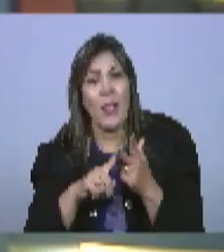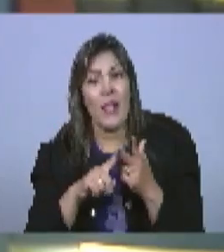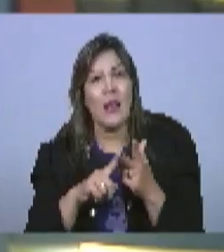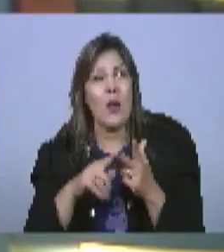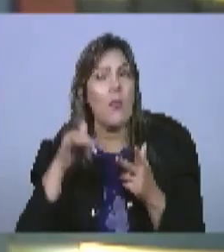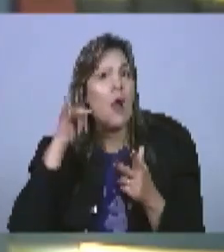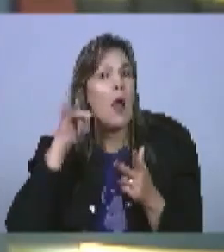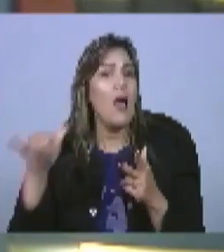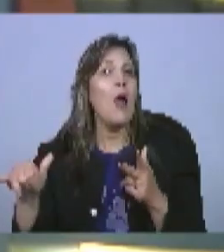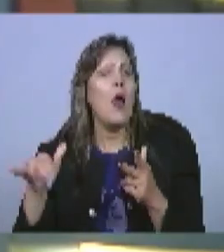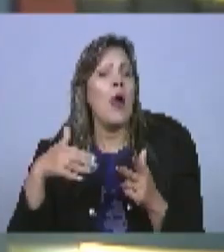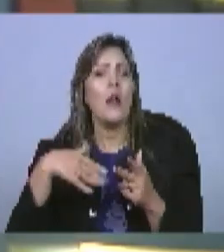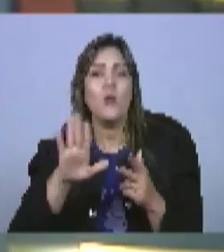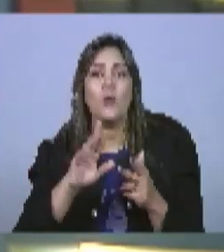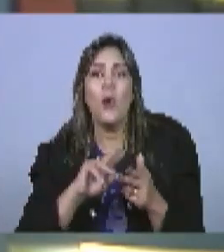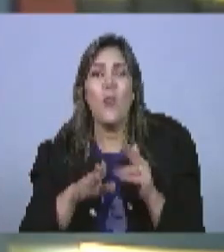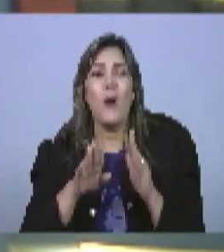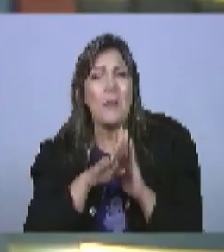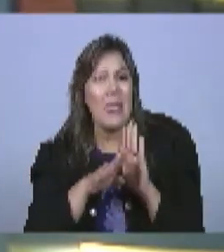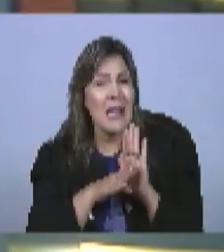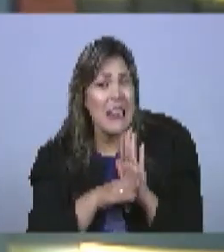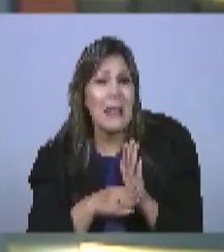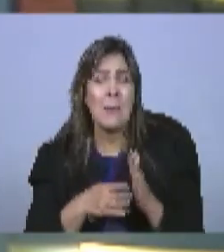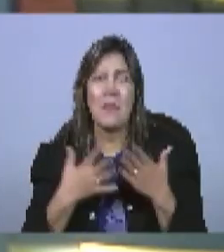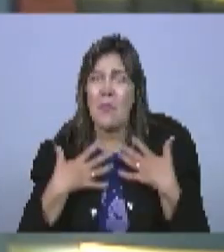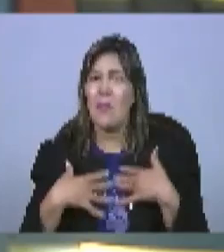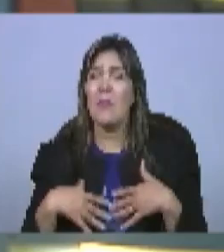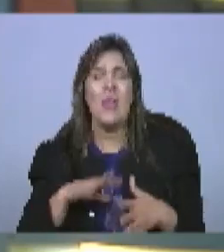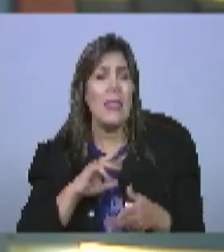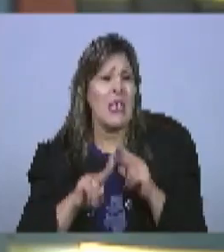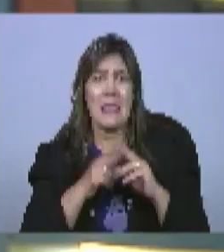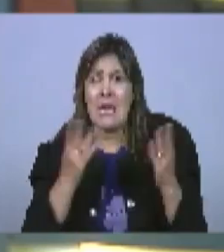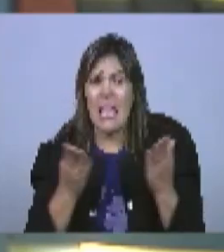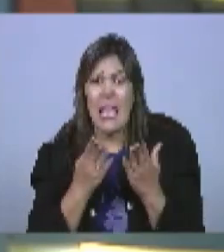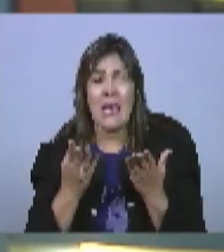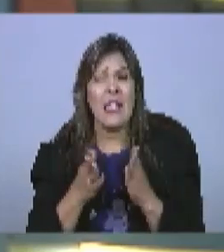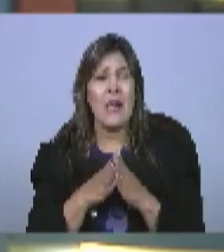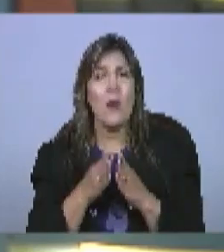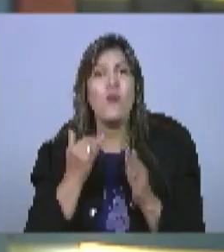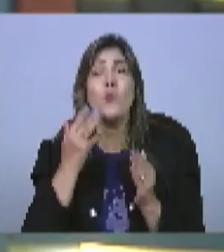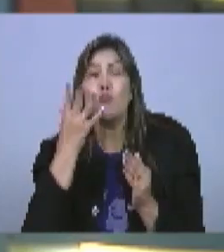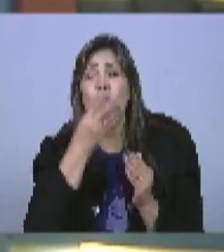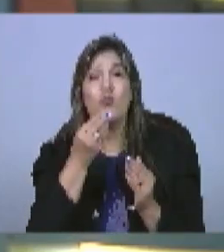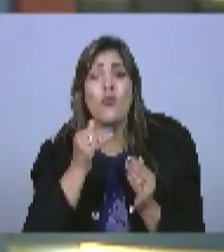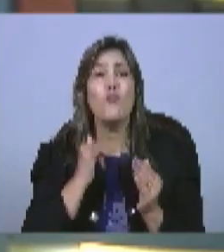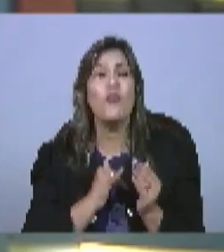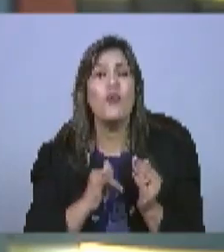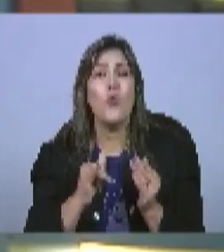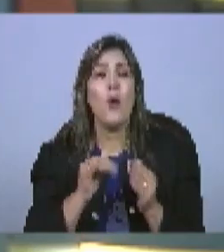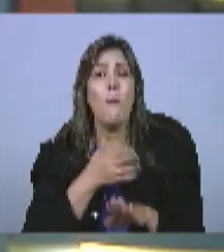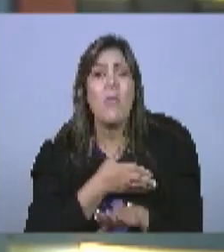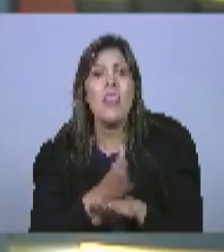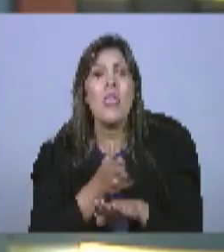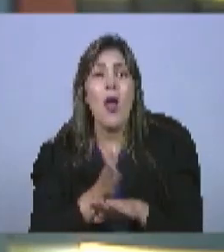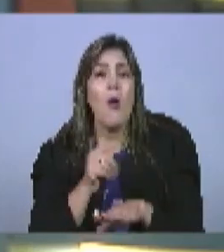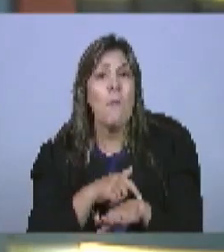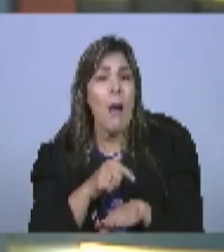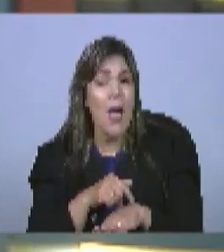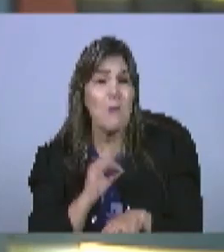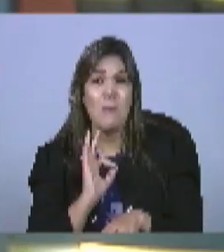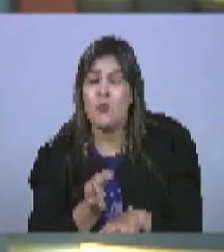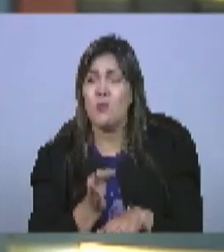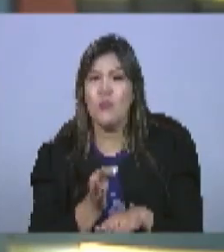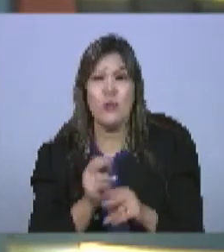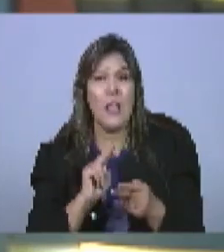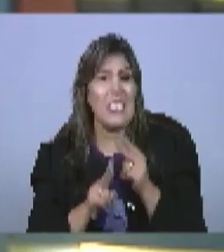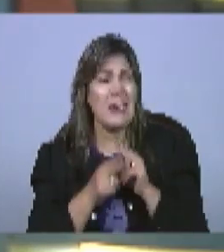بطبعه يعني لا بيعرف يرتب احواله ولا شؤونه وتلاقيه دايما ان هو متاخر عن مواعيده متاخر عن